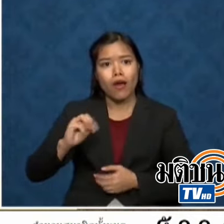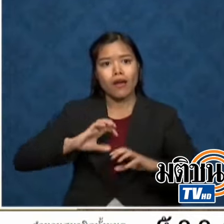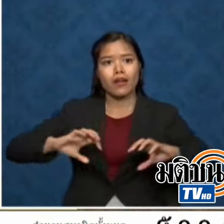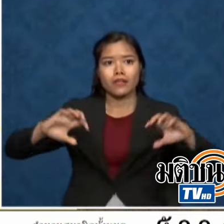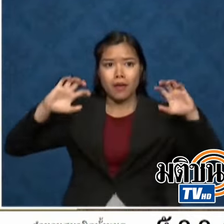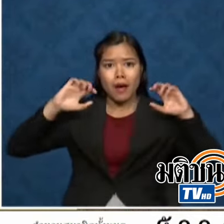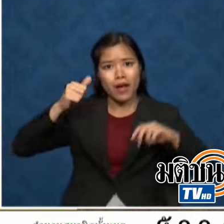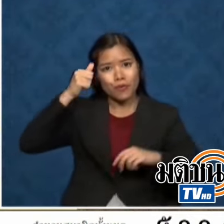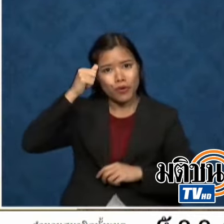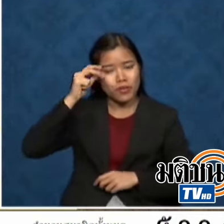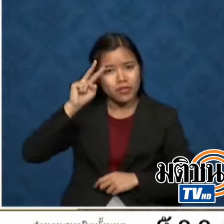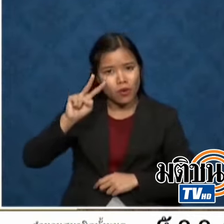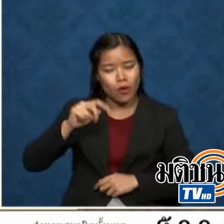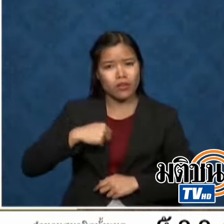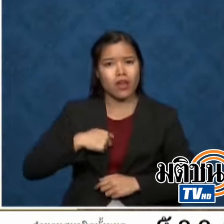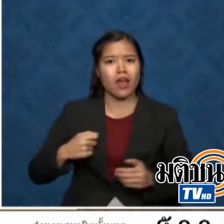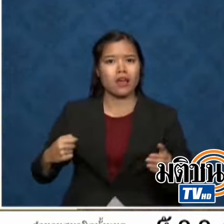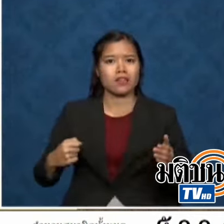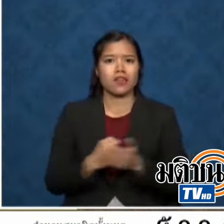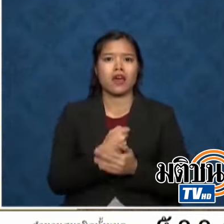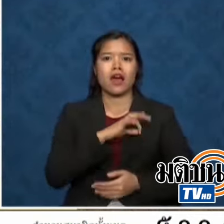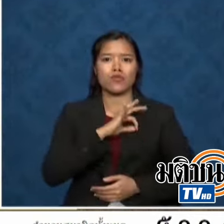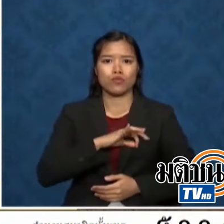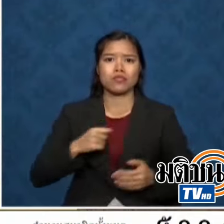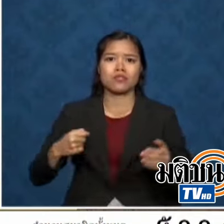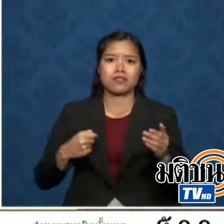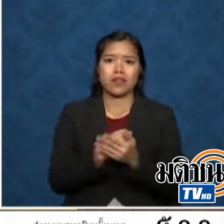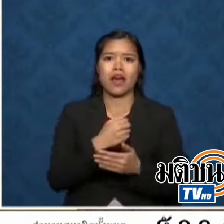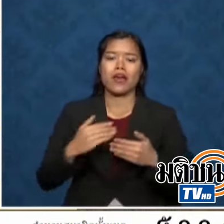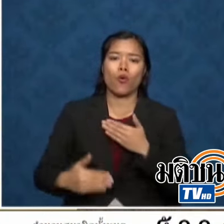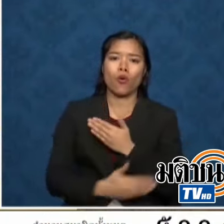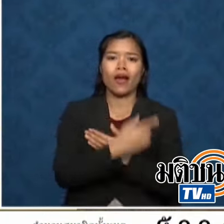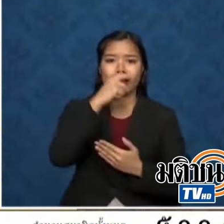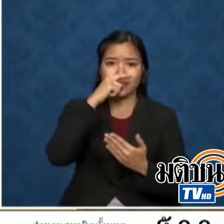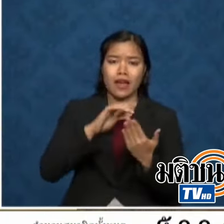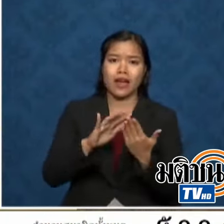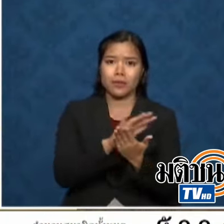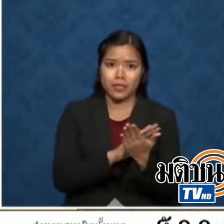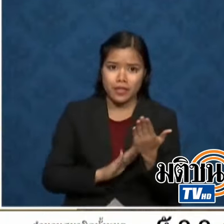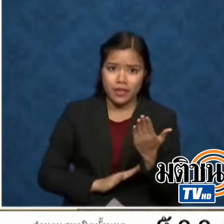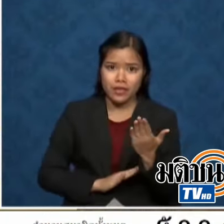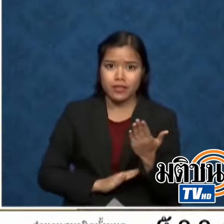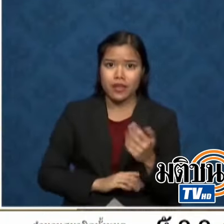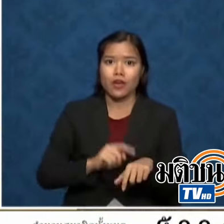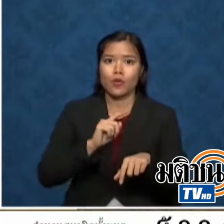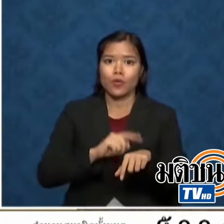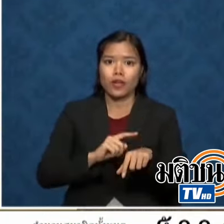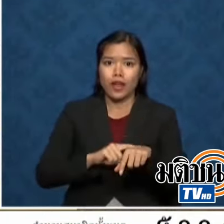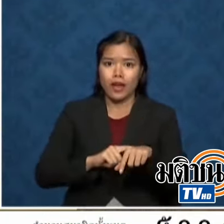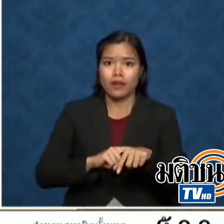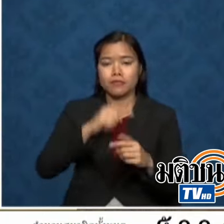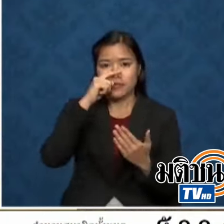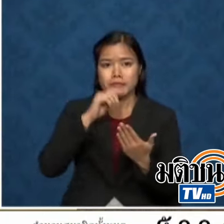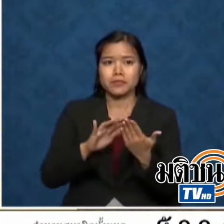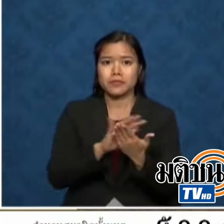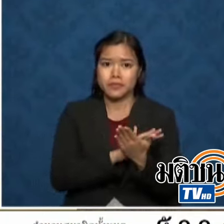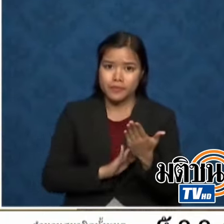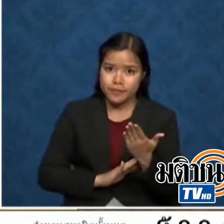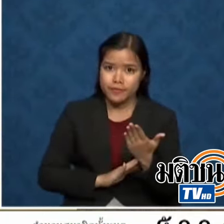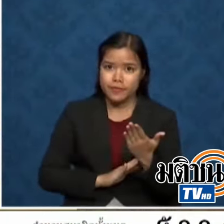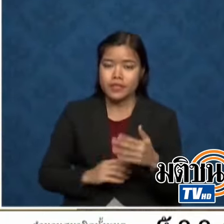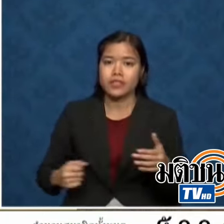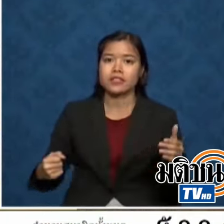สึกเสียดายโอกาสของประเทศไทยผมเสียดายเวลาที่ประเทศไทยต้องเสียไปผมเสียดาย